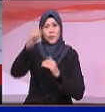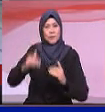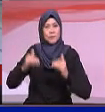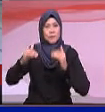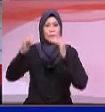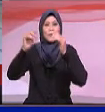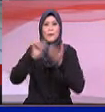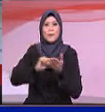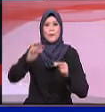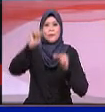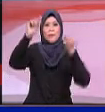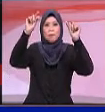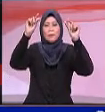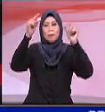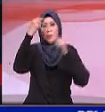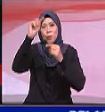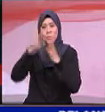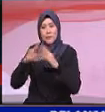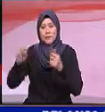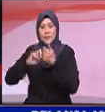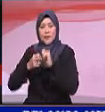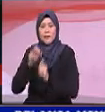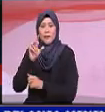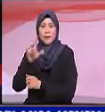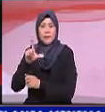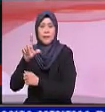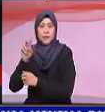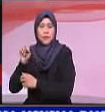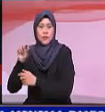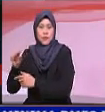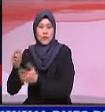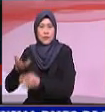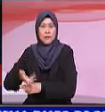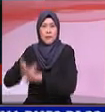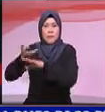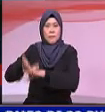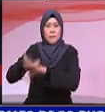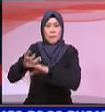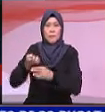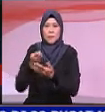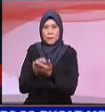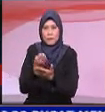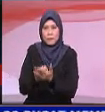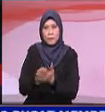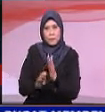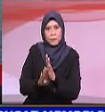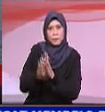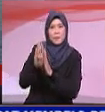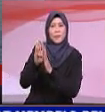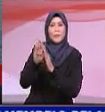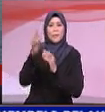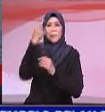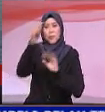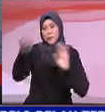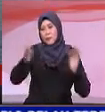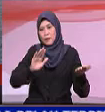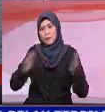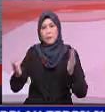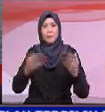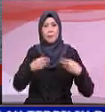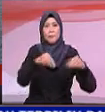gas air dalam menerusi penyelesaian LNG terapung yang lebih mampan dan ekonomik berbanding kaedah